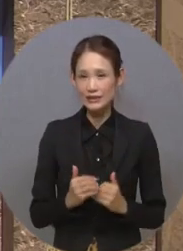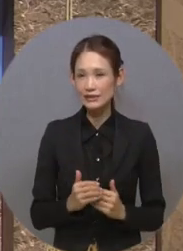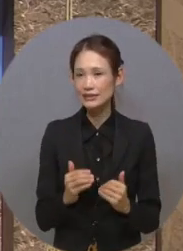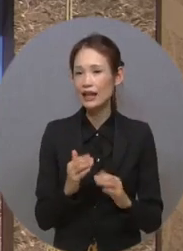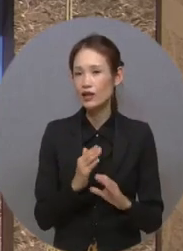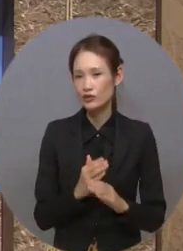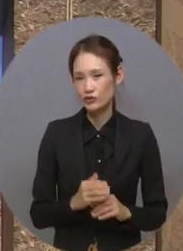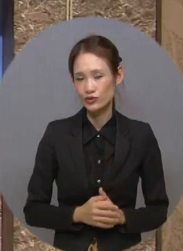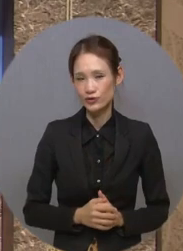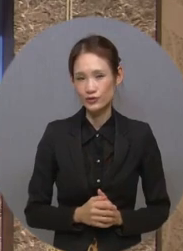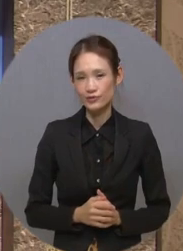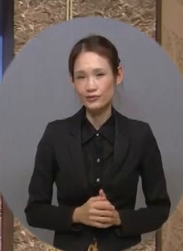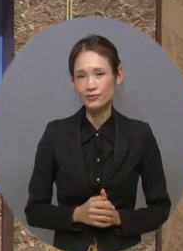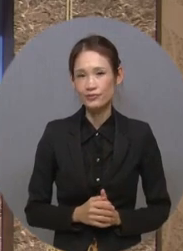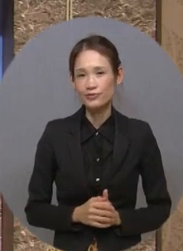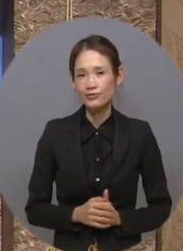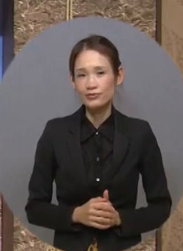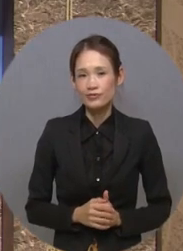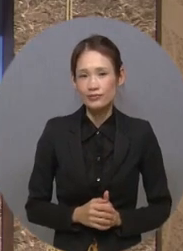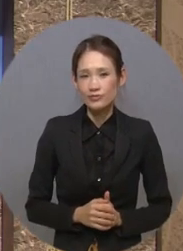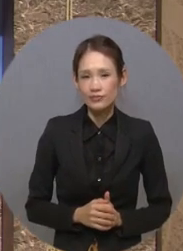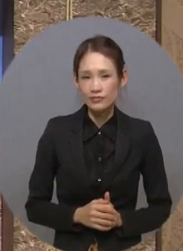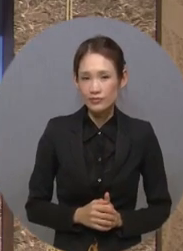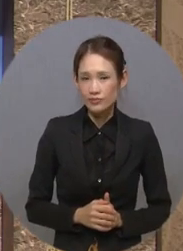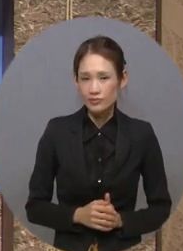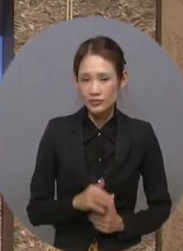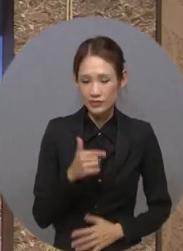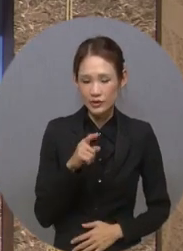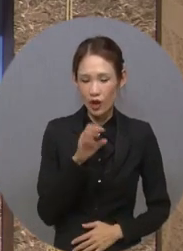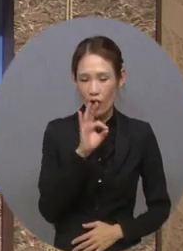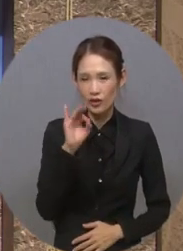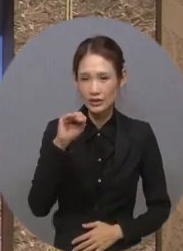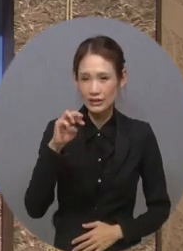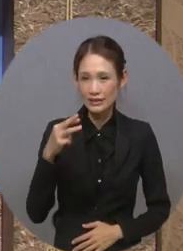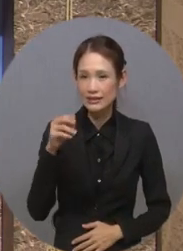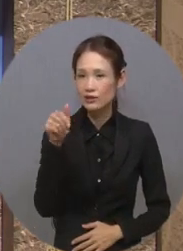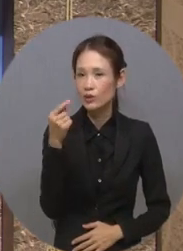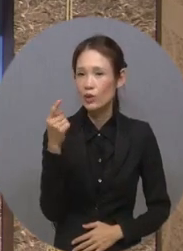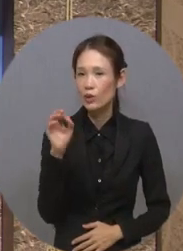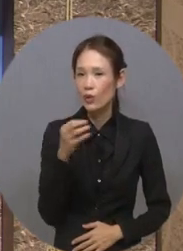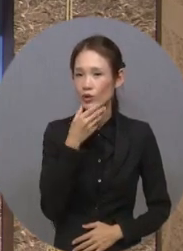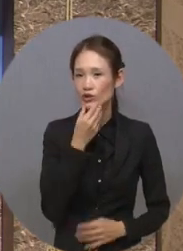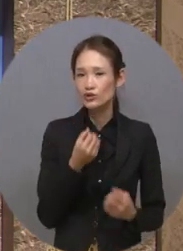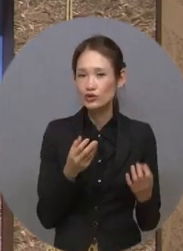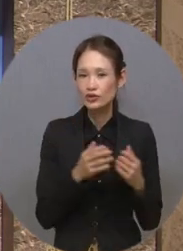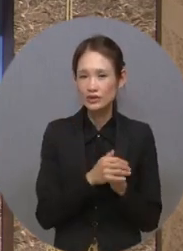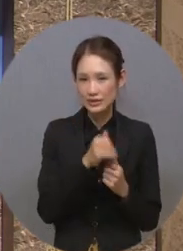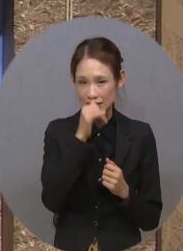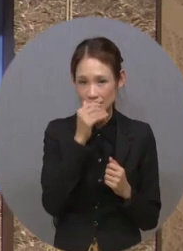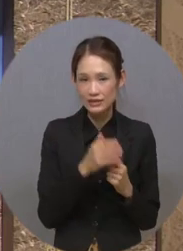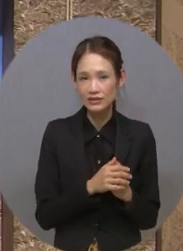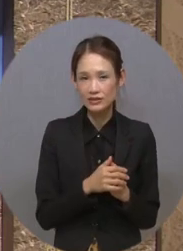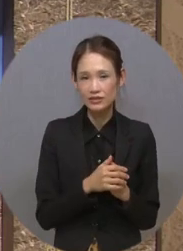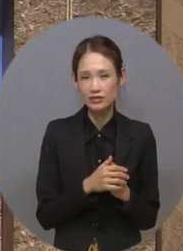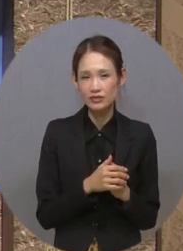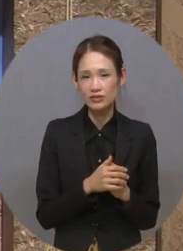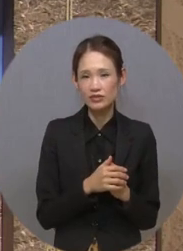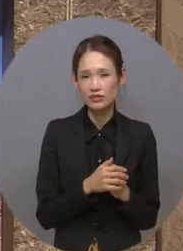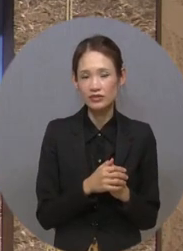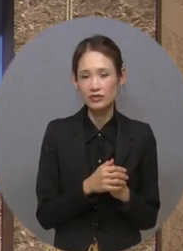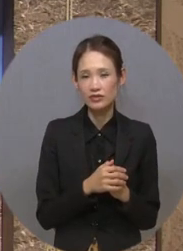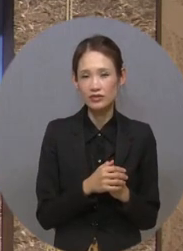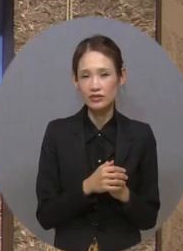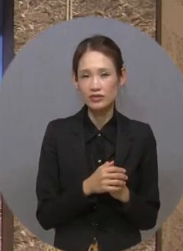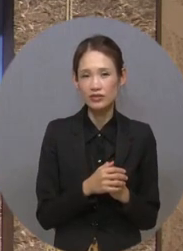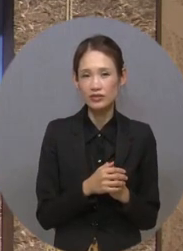거고요. 네. 아, 그리고 또 천일홍 이제 축제가 이제 계속 있었는데 매태에 있었는데 네. 그거는